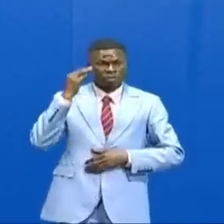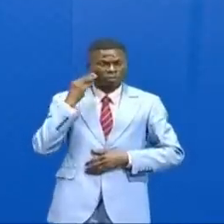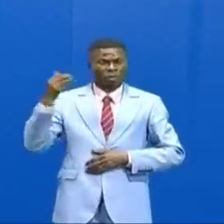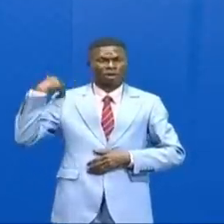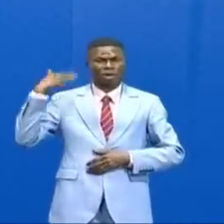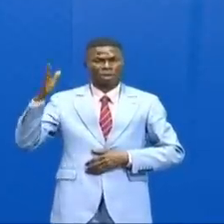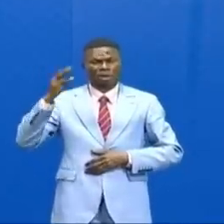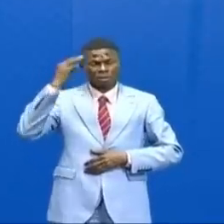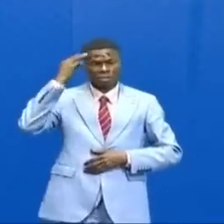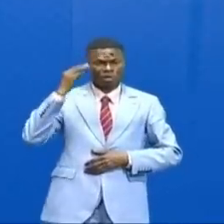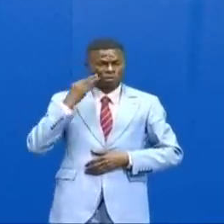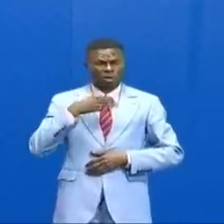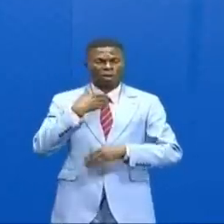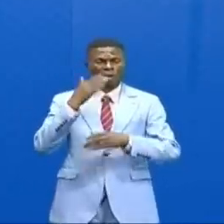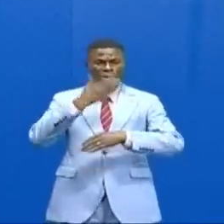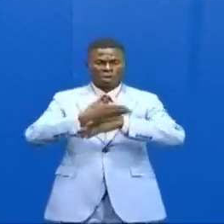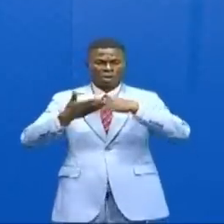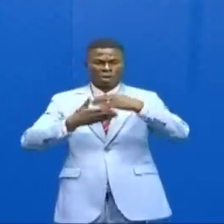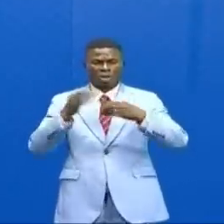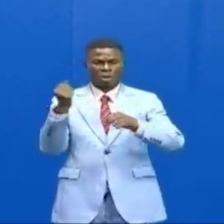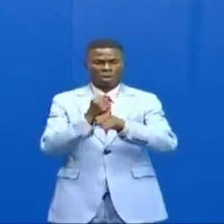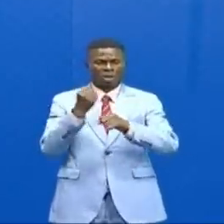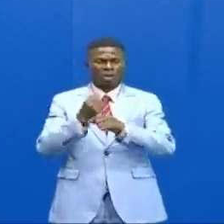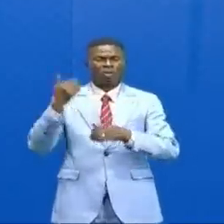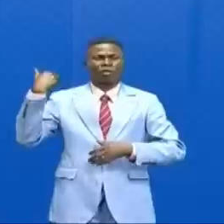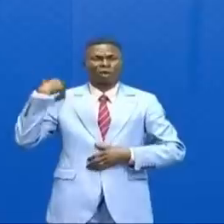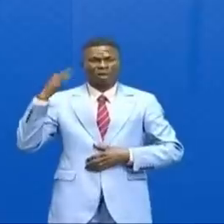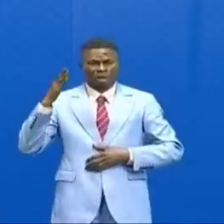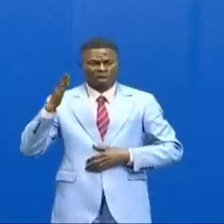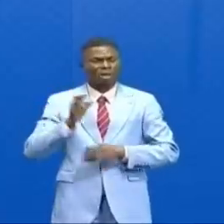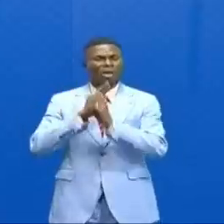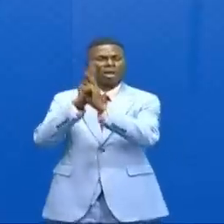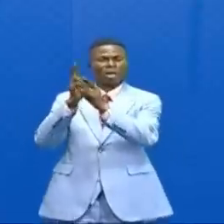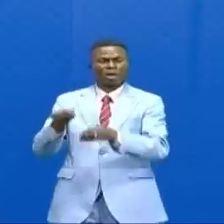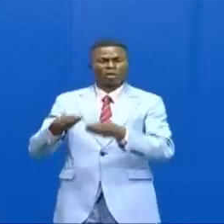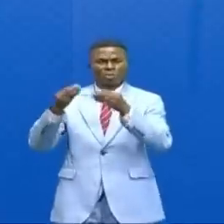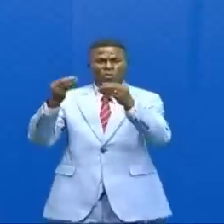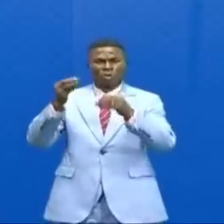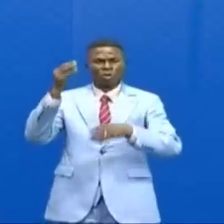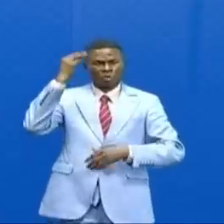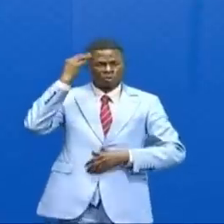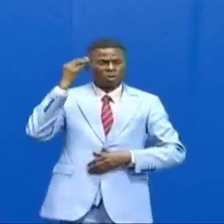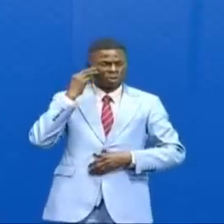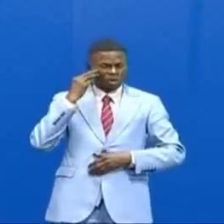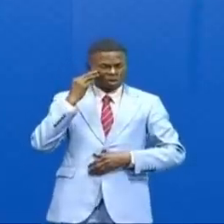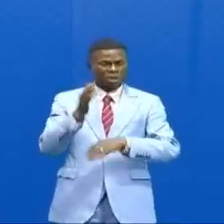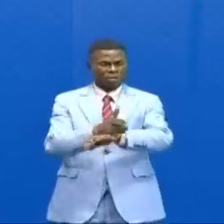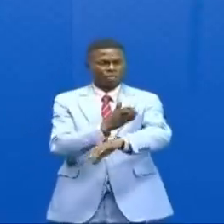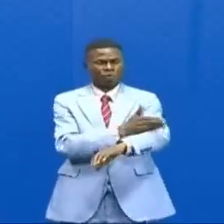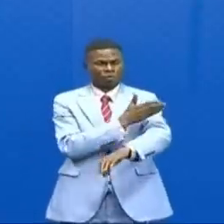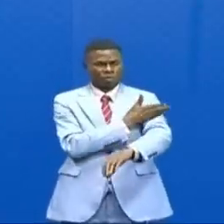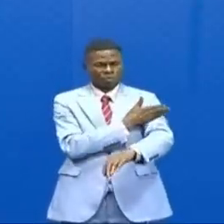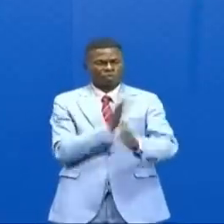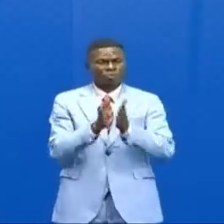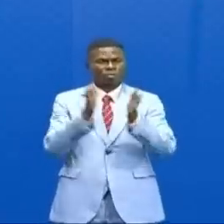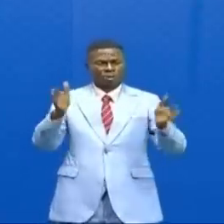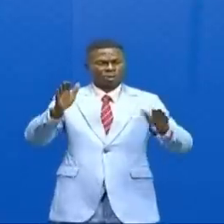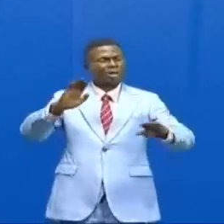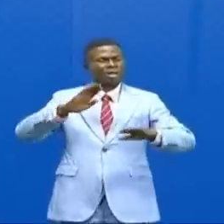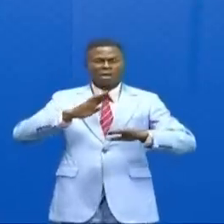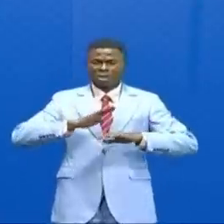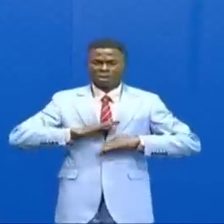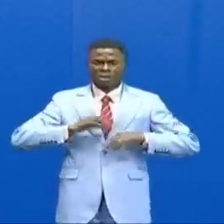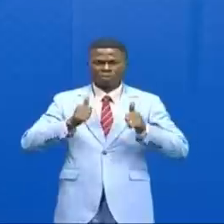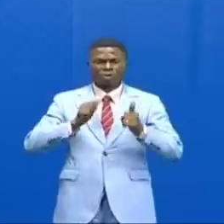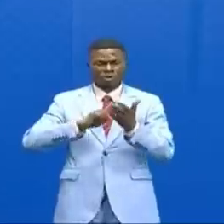d'État, ministre des Infrastructures et Travaux publics, a fait rapport au Conseil de l'état d'avancement globalement satisfaisant